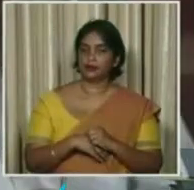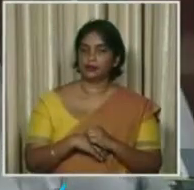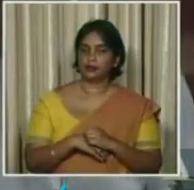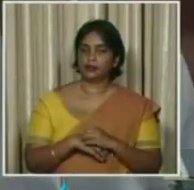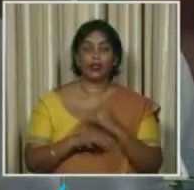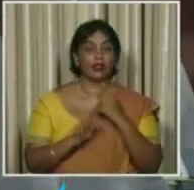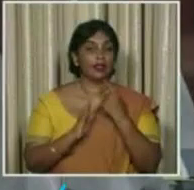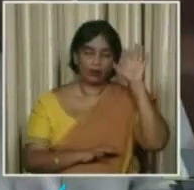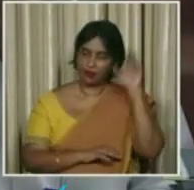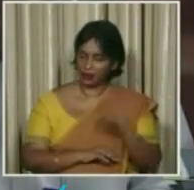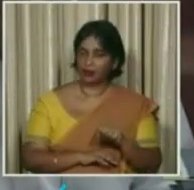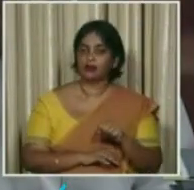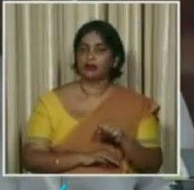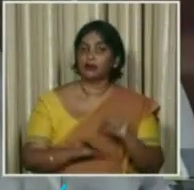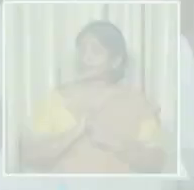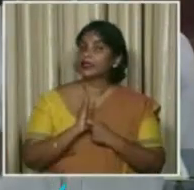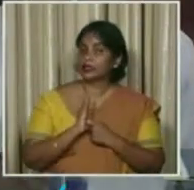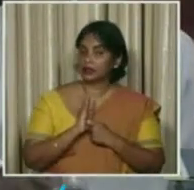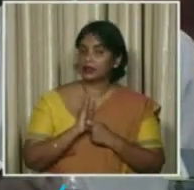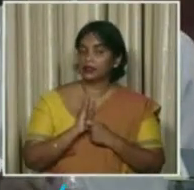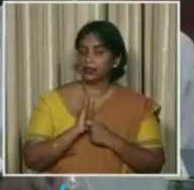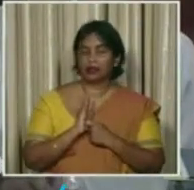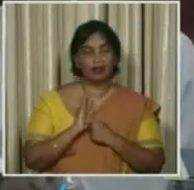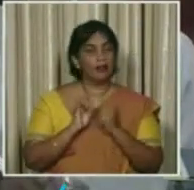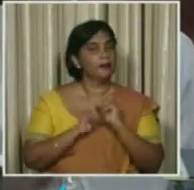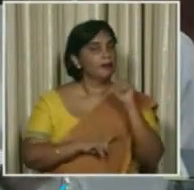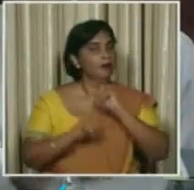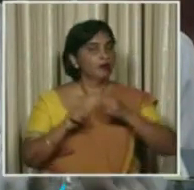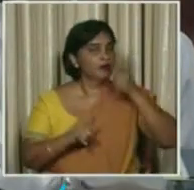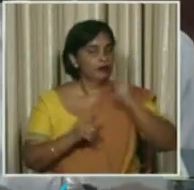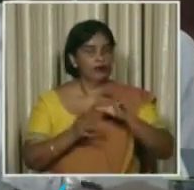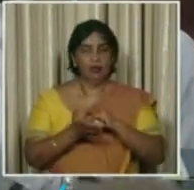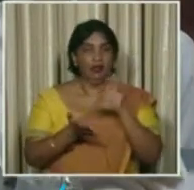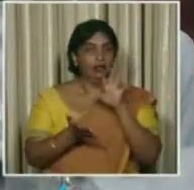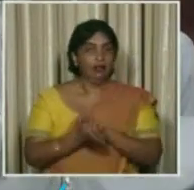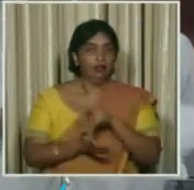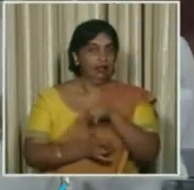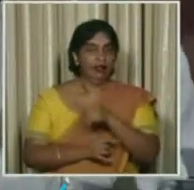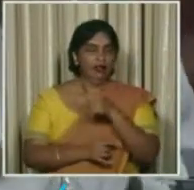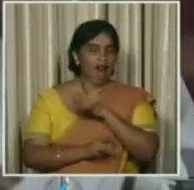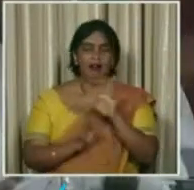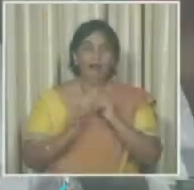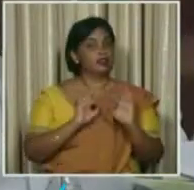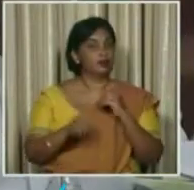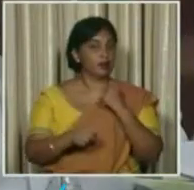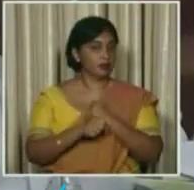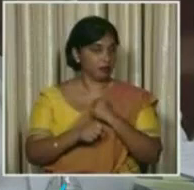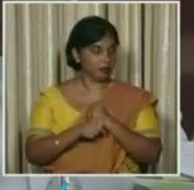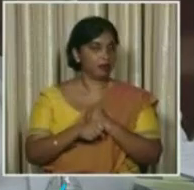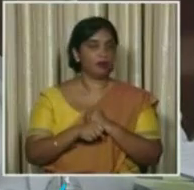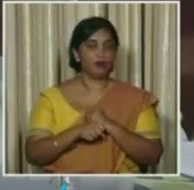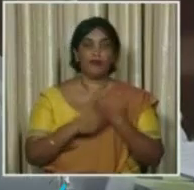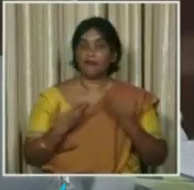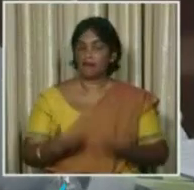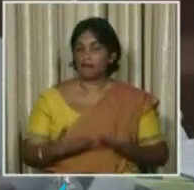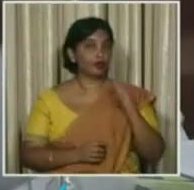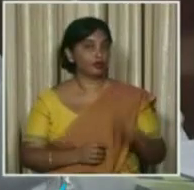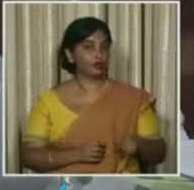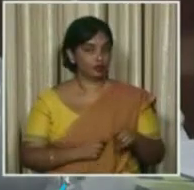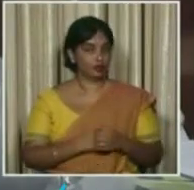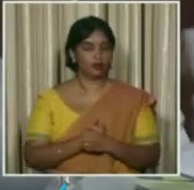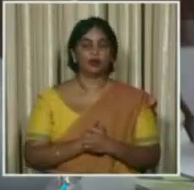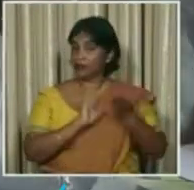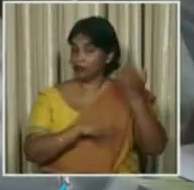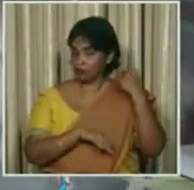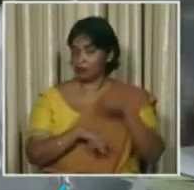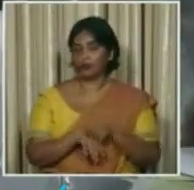නීති 75ක් ගේන්නේ නැති. නමුත් නීති පාර්ලිමේන්තුවේ සම්මත කරද කරේ වැදගත්කම නීතිය ක්‍රියාත්මක කිරීම. වර්තමාන අධ්‍යක්ෂකාරතුමා